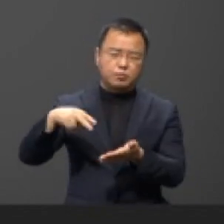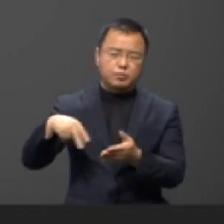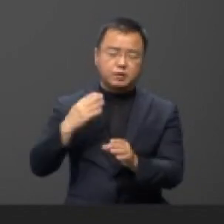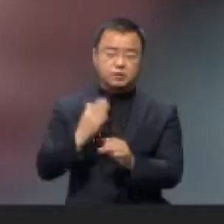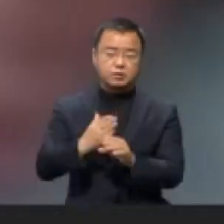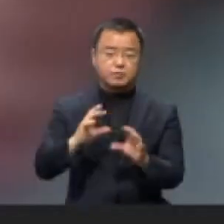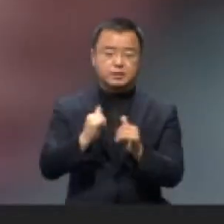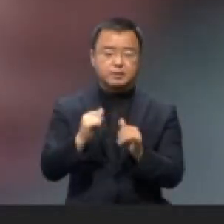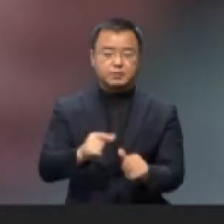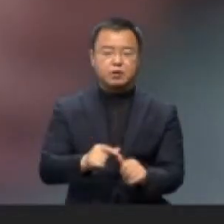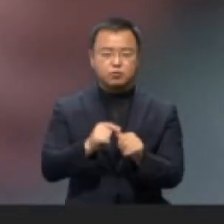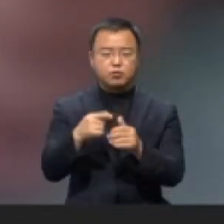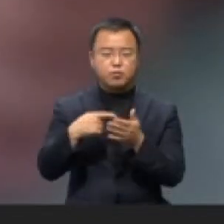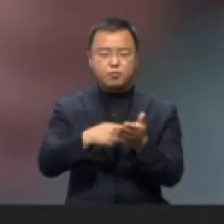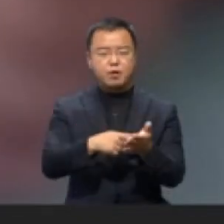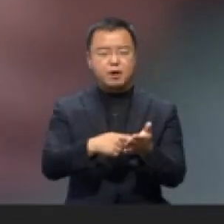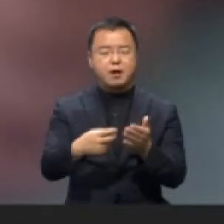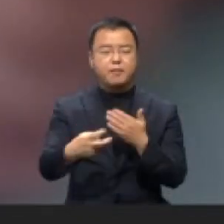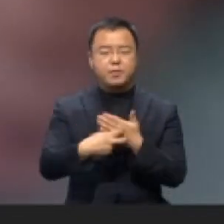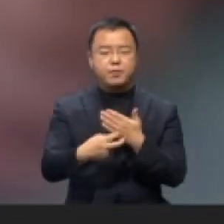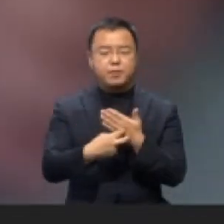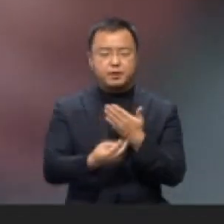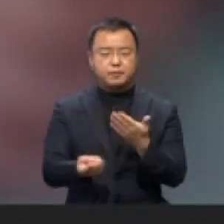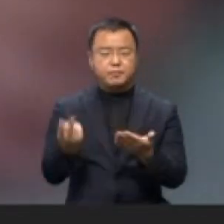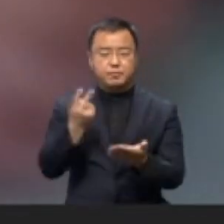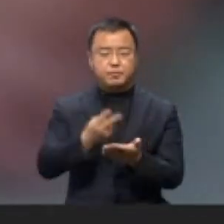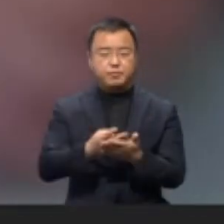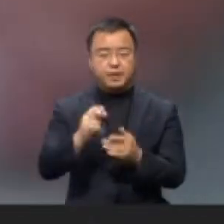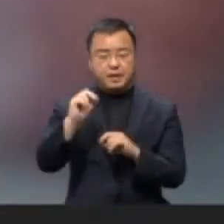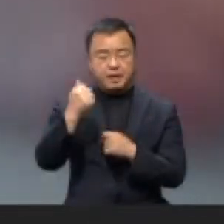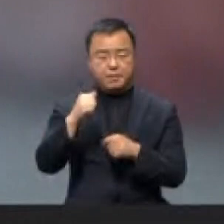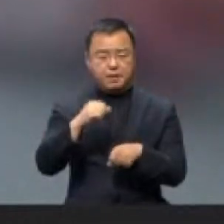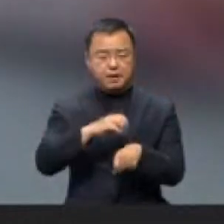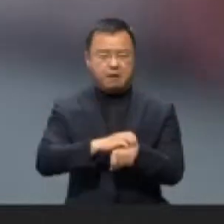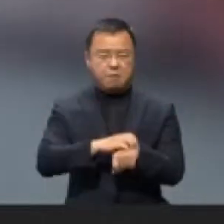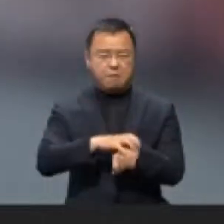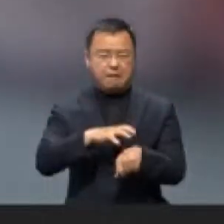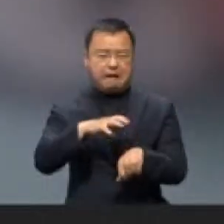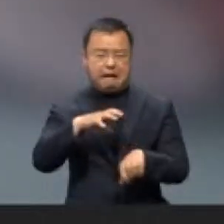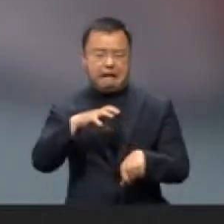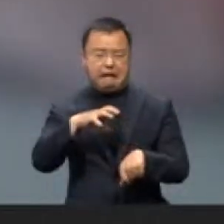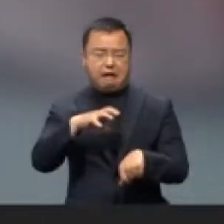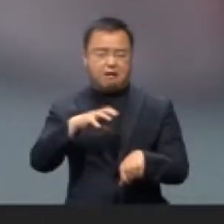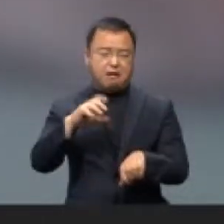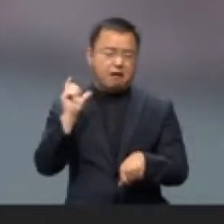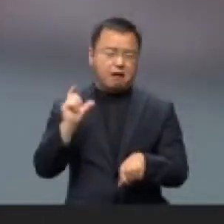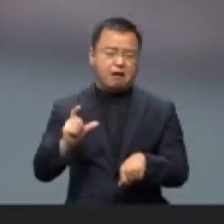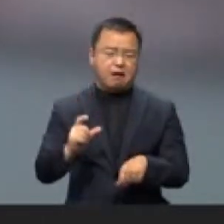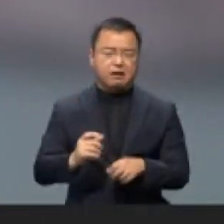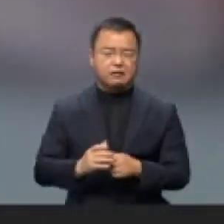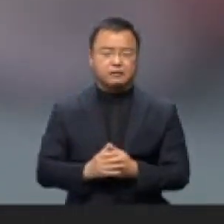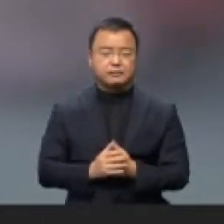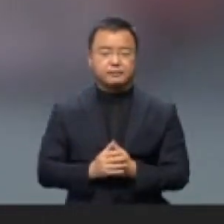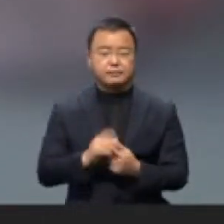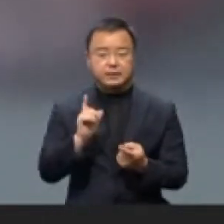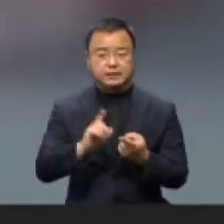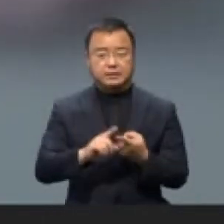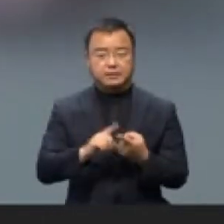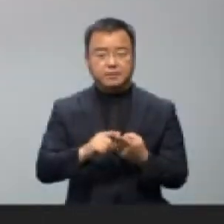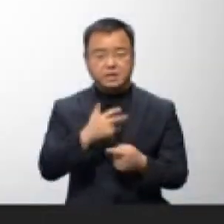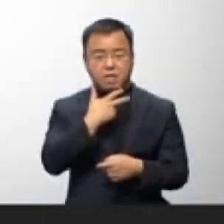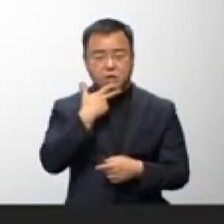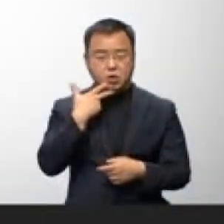구조 요청으로 병원에 이동된 갈매기는 발 부위가 퉁퉁 부어오른 상태였습니다. 이에